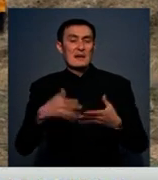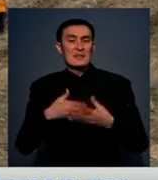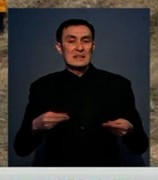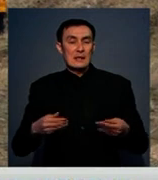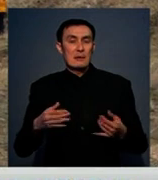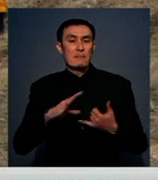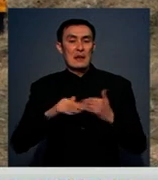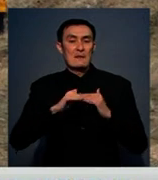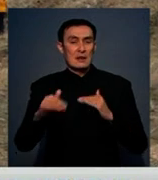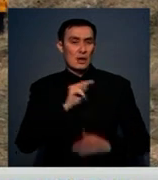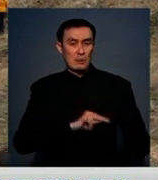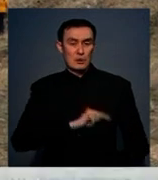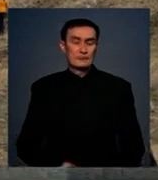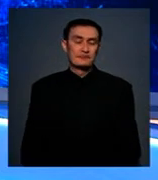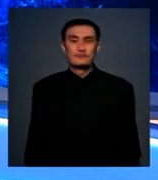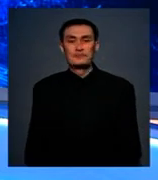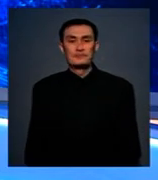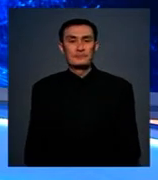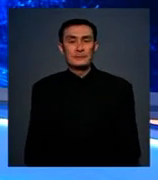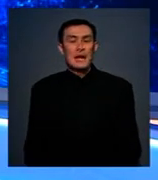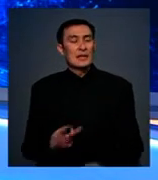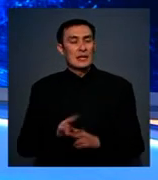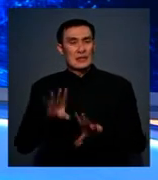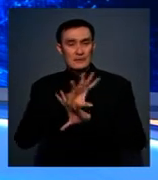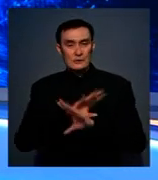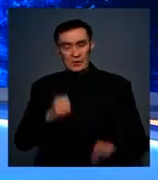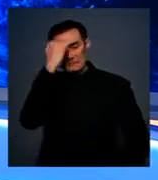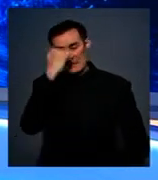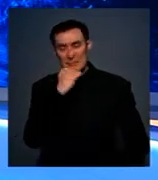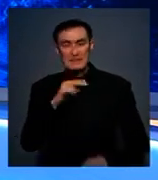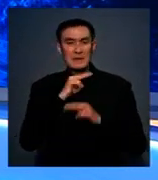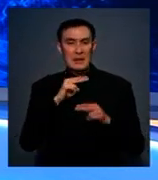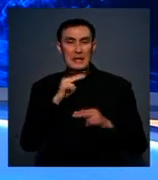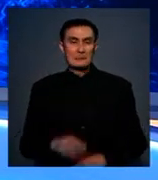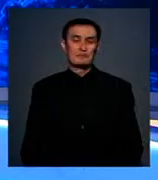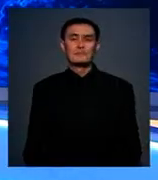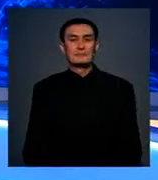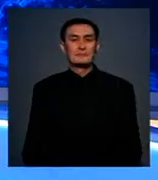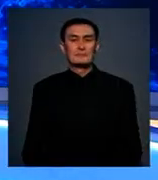работы. На этом пока все. Увидимся в 20:00.